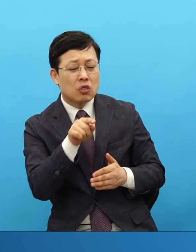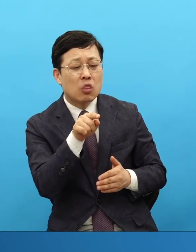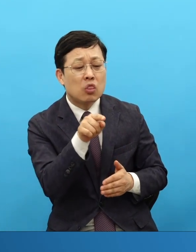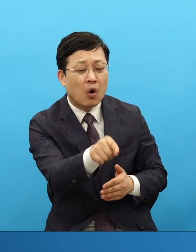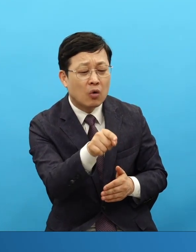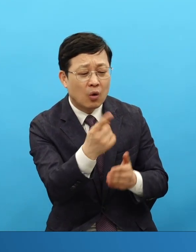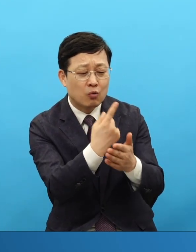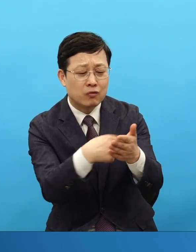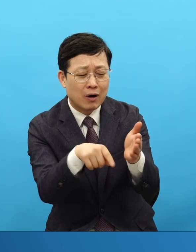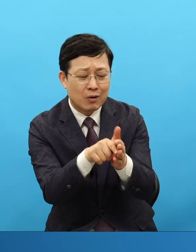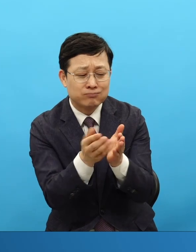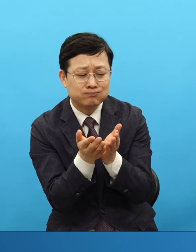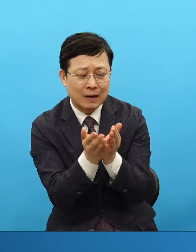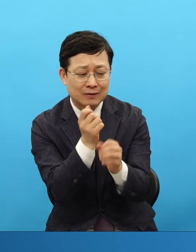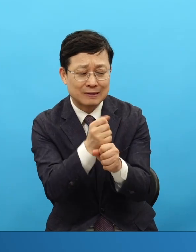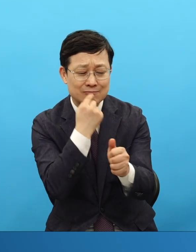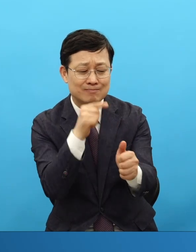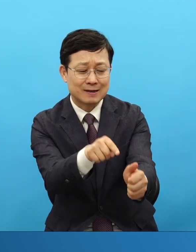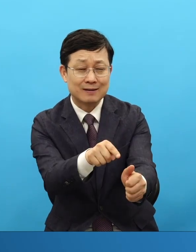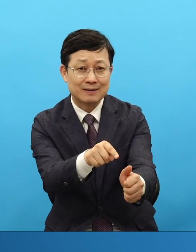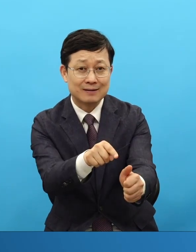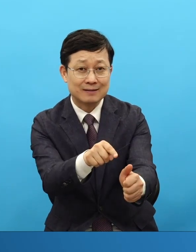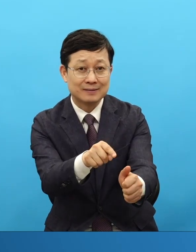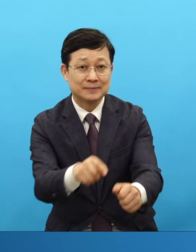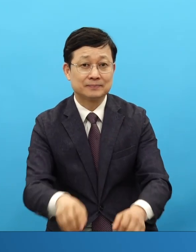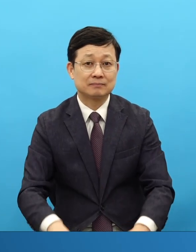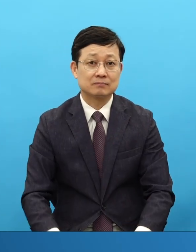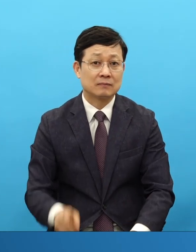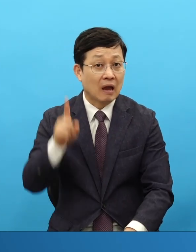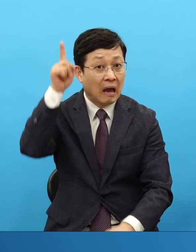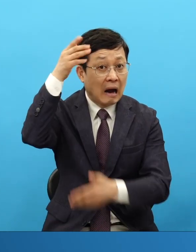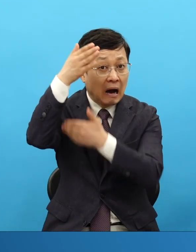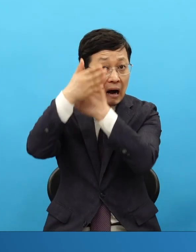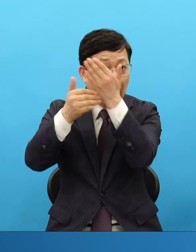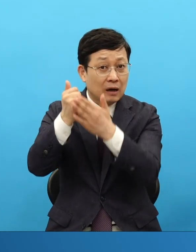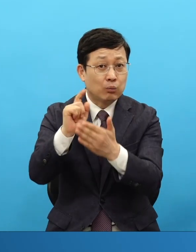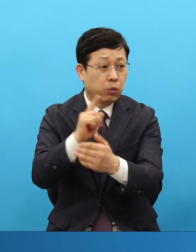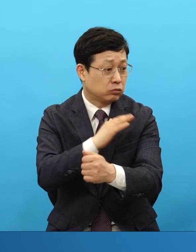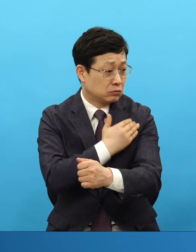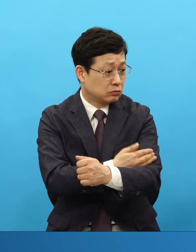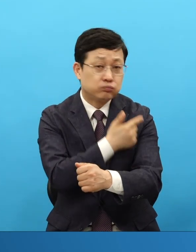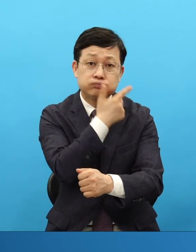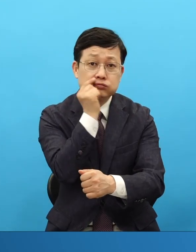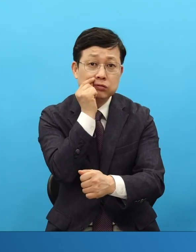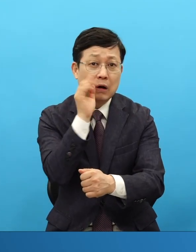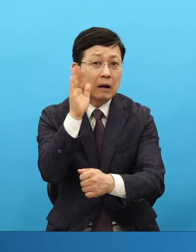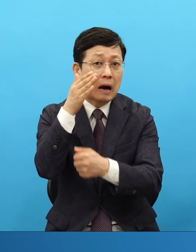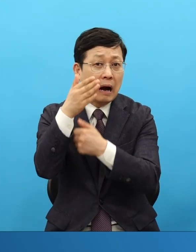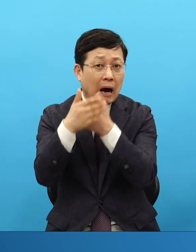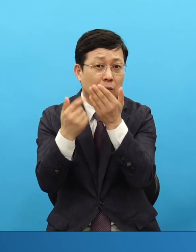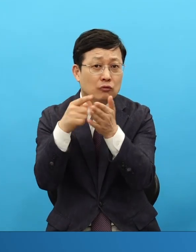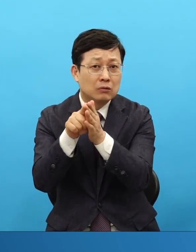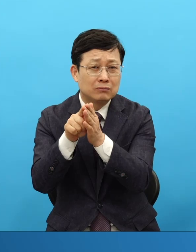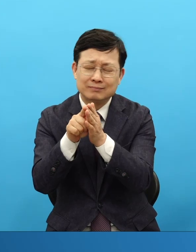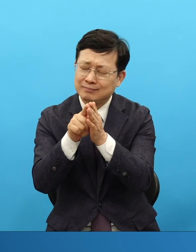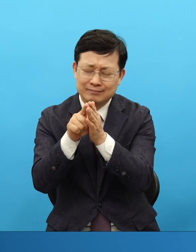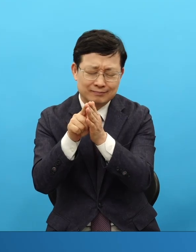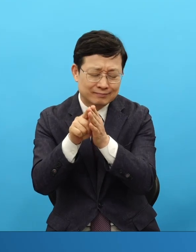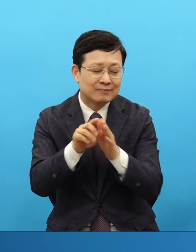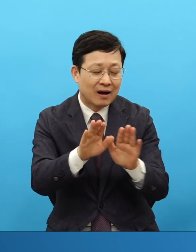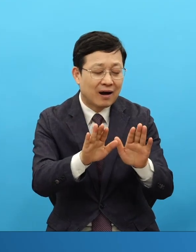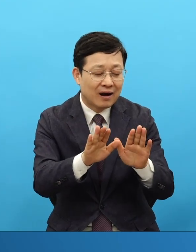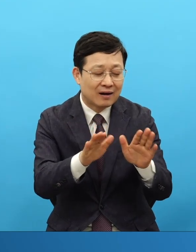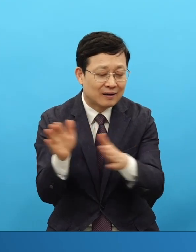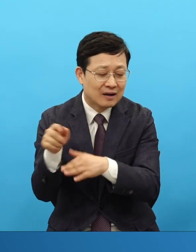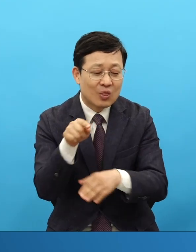but really we do it for ourselves to live. 하나님이 뭐가 부족해서 우리에게 일하라고 했습니까? 우리가 사는 길이에요. What does God lack that